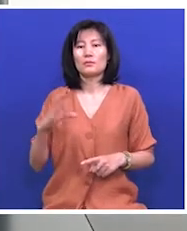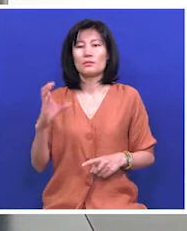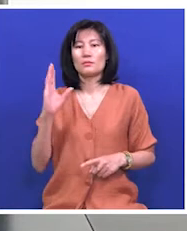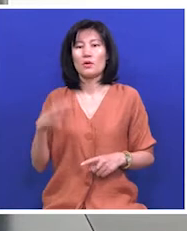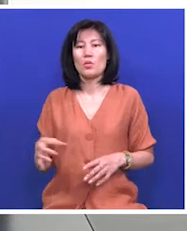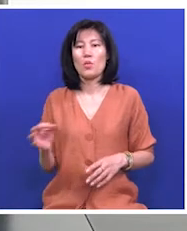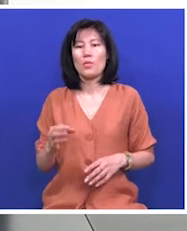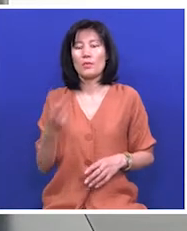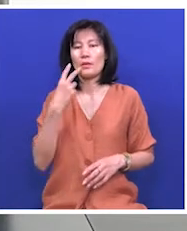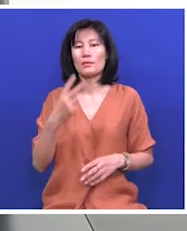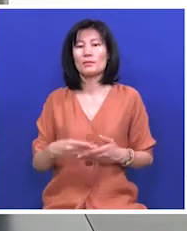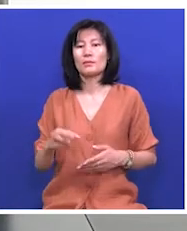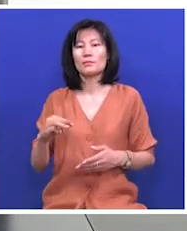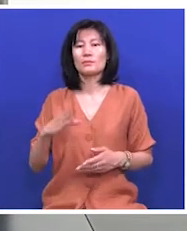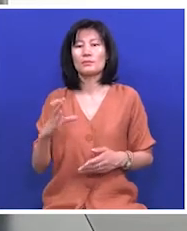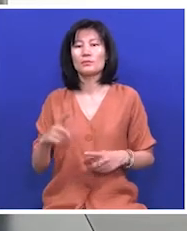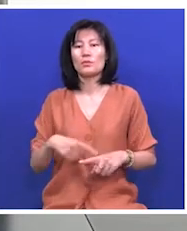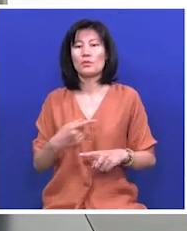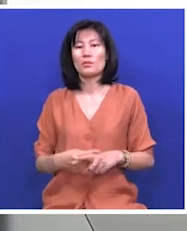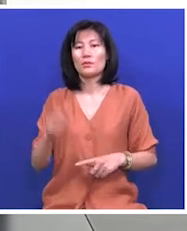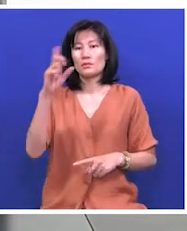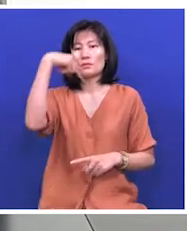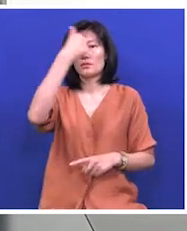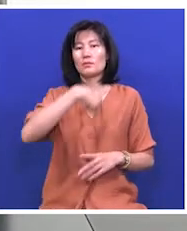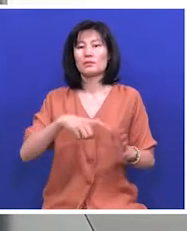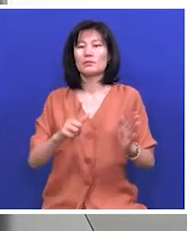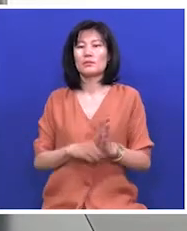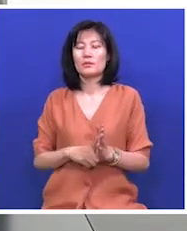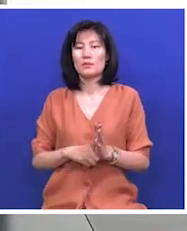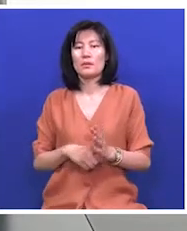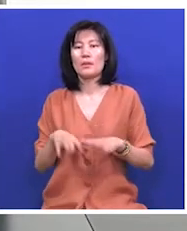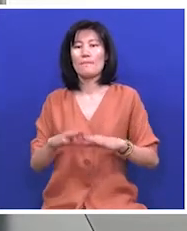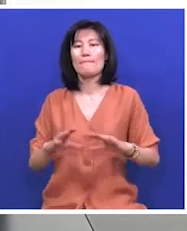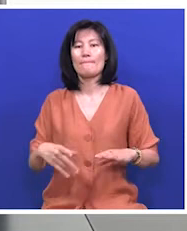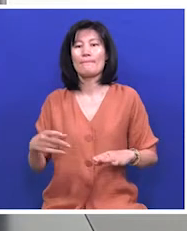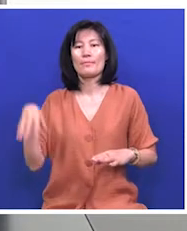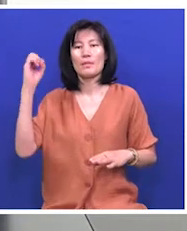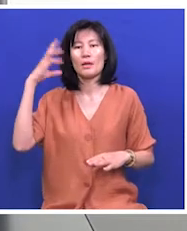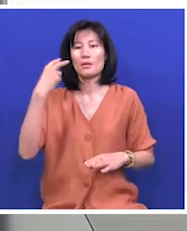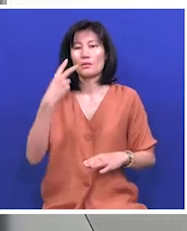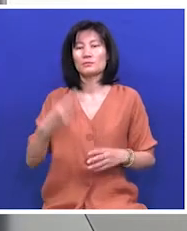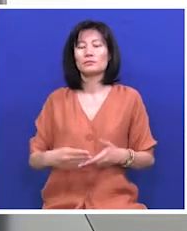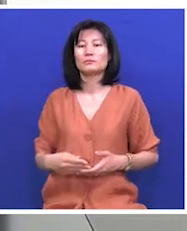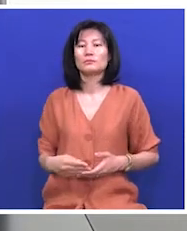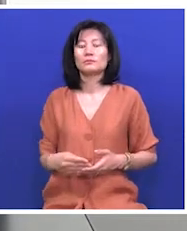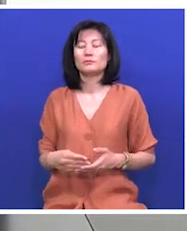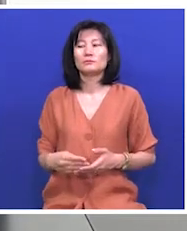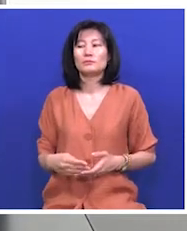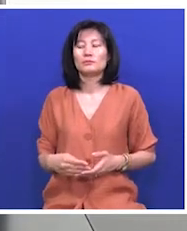Кентаудағы ТЭЦ бар. Облысымыз бойынша қарайтын болсақ, және осы жылға дейін 7 баламалы энергия көздерінен